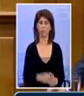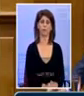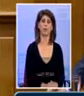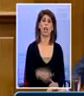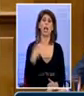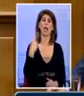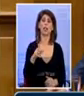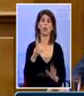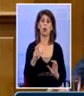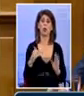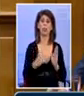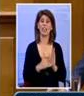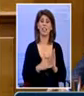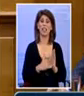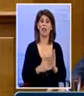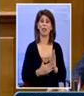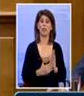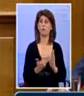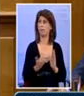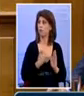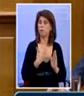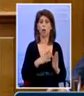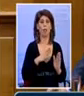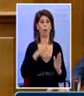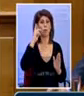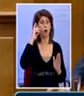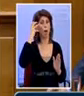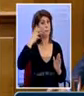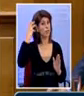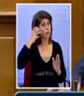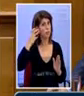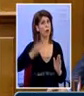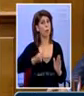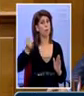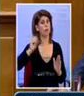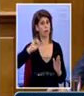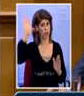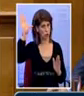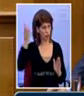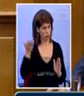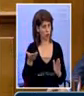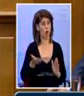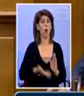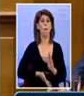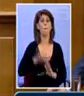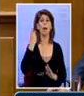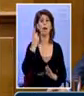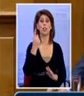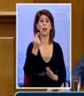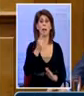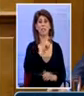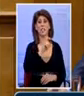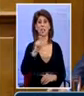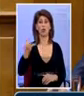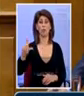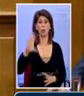180.000 νέοι επιστήμονες ως επιτοπλίστων μετανάστες στο εξωτερικό, πάνω από 1,5 εκατομμύριο οι άνεργοι